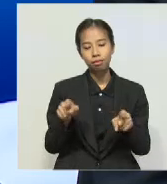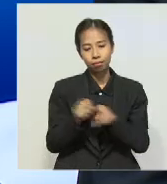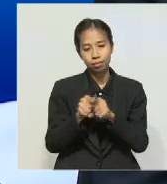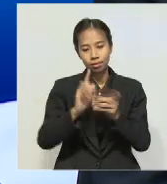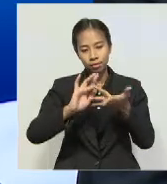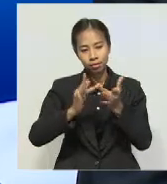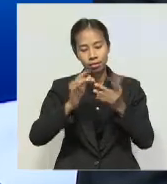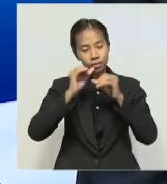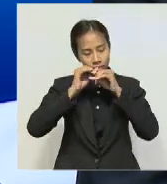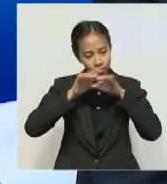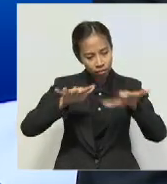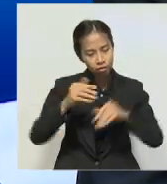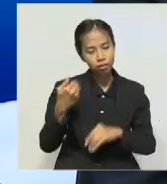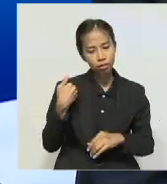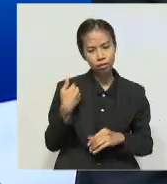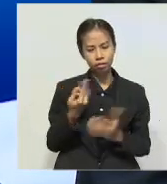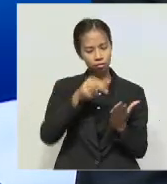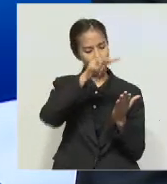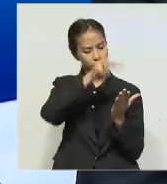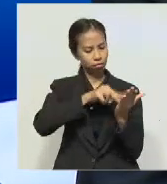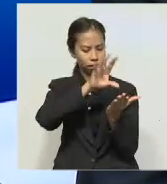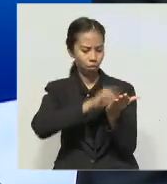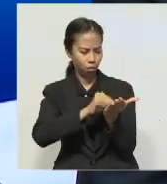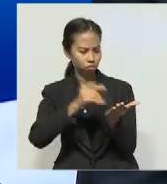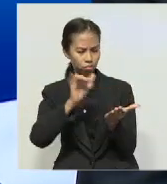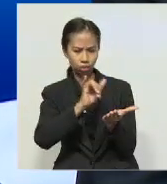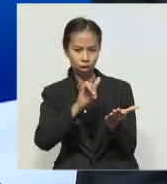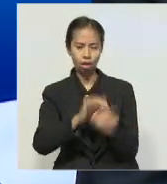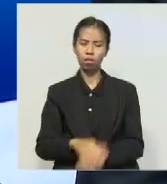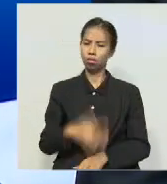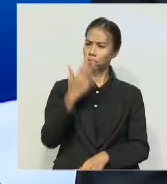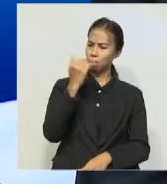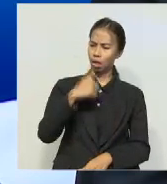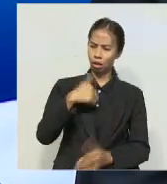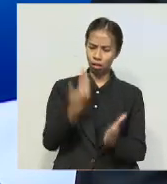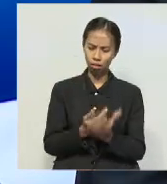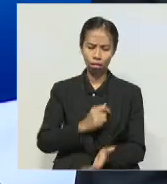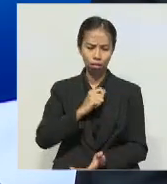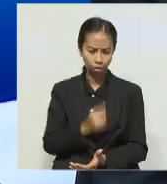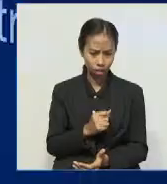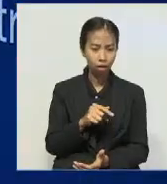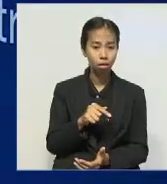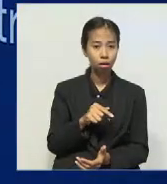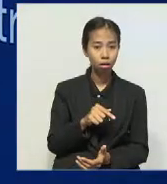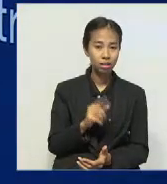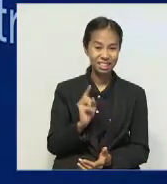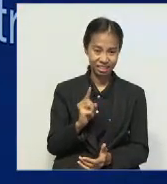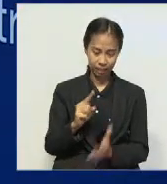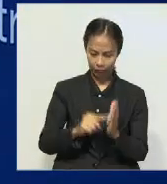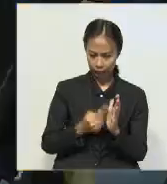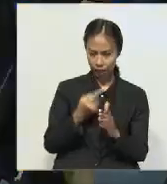กโซเชียลมีเดียนะคะ บางคนก็ยังไม่ได้อ่านข้อมูลก็ตกใจกันไปว่าอ้าวอยู่ดีๆฉันจะต้องเสียเงินคือจริงๆเก็บมาตั้งแ